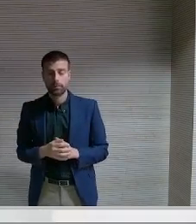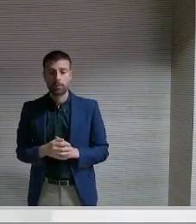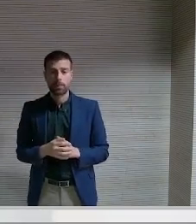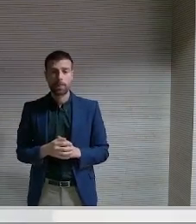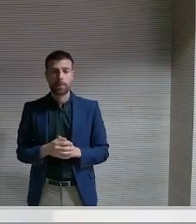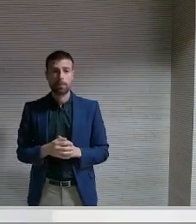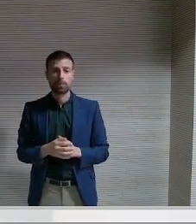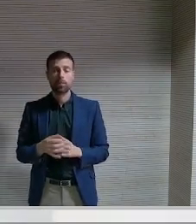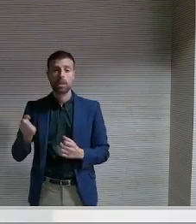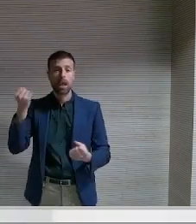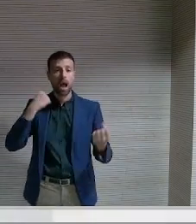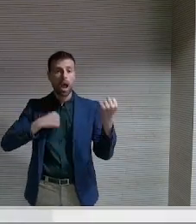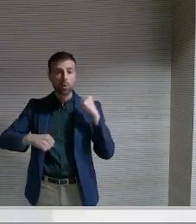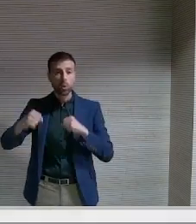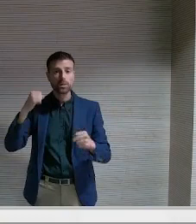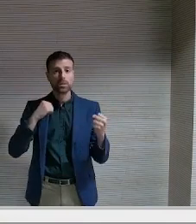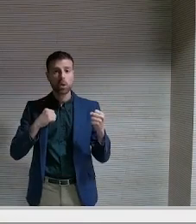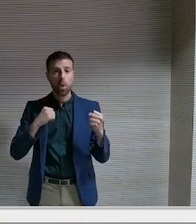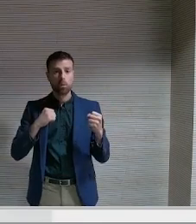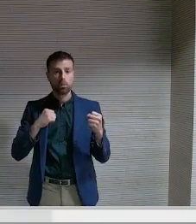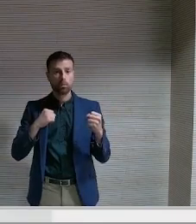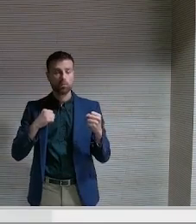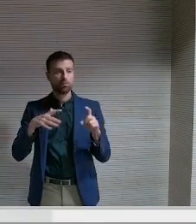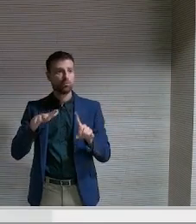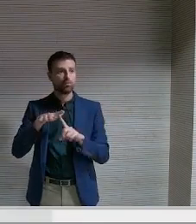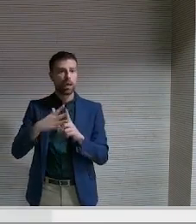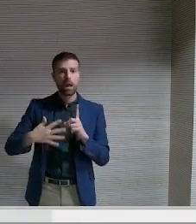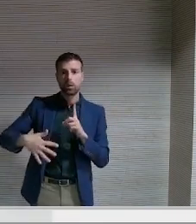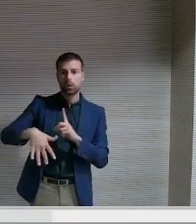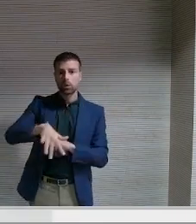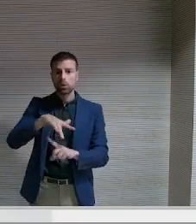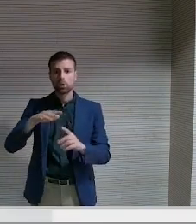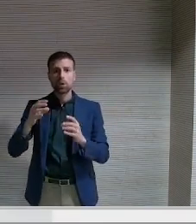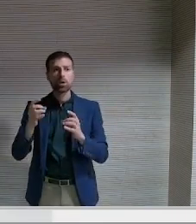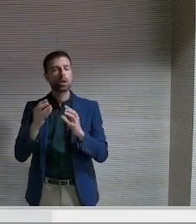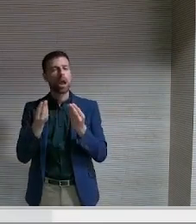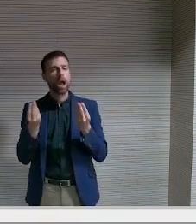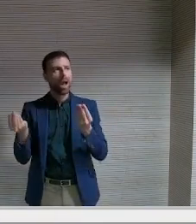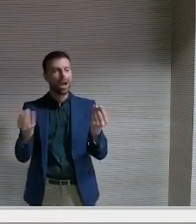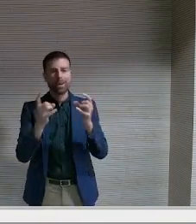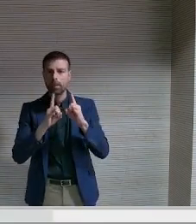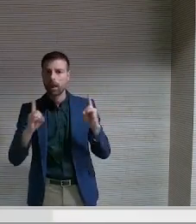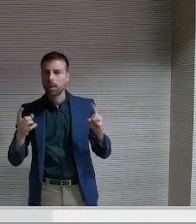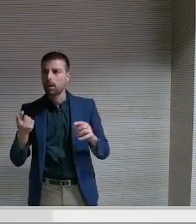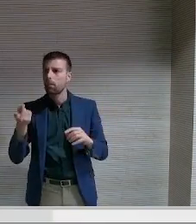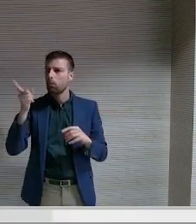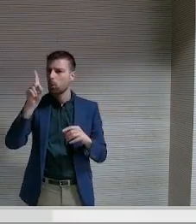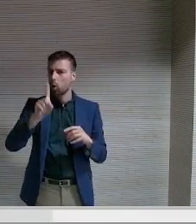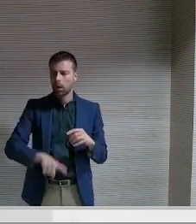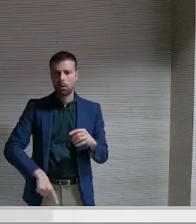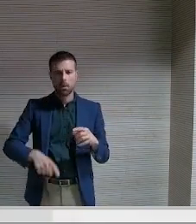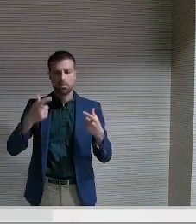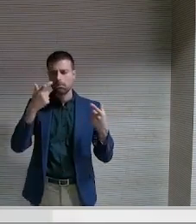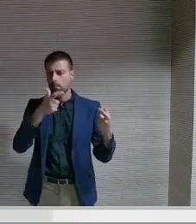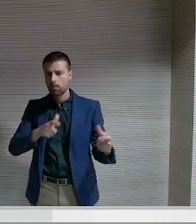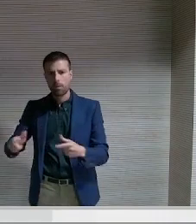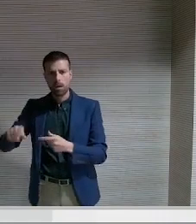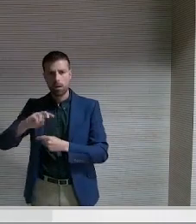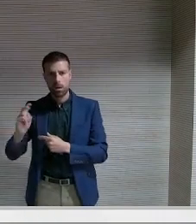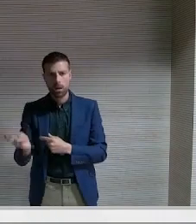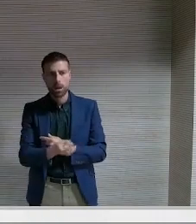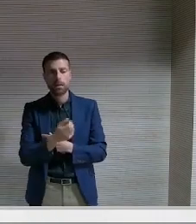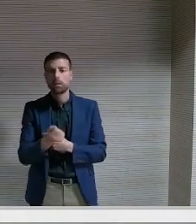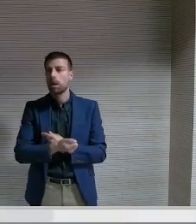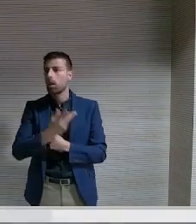I l'actuació té una dimensió, òbviament, ambiental, però també té moltes altres lectures, algunes de les quals doncs,